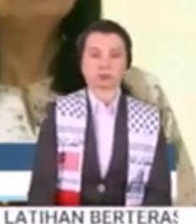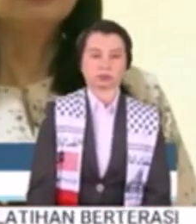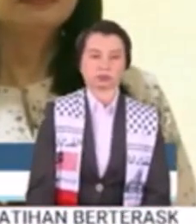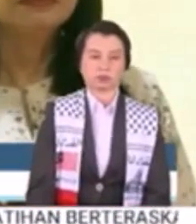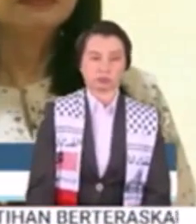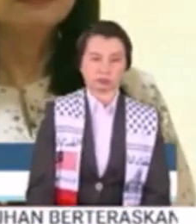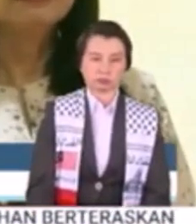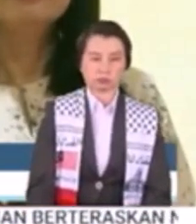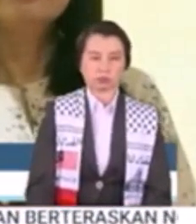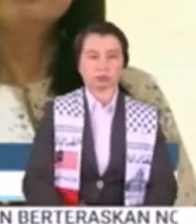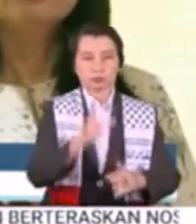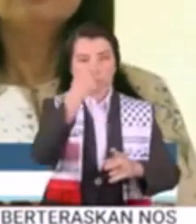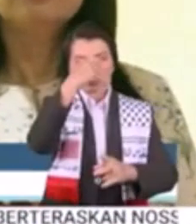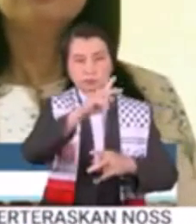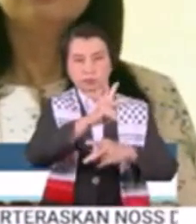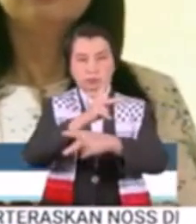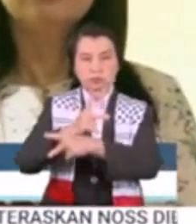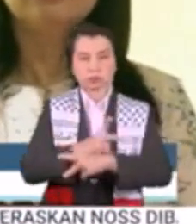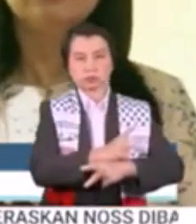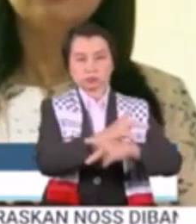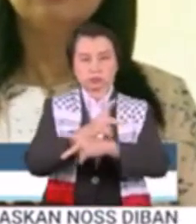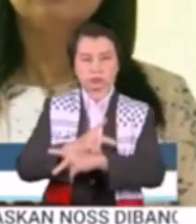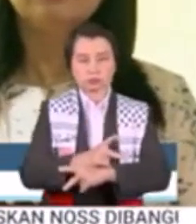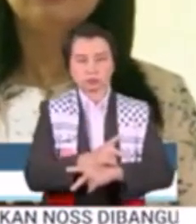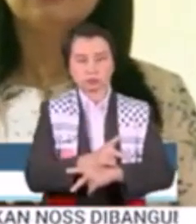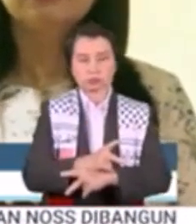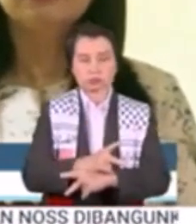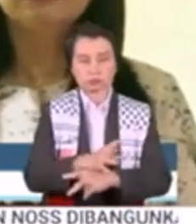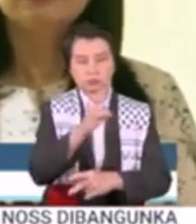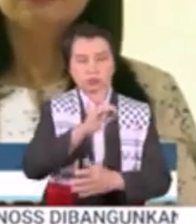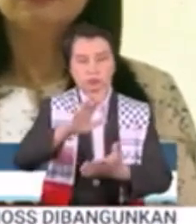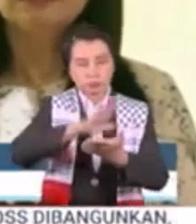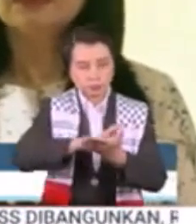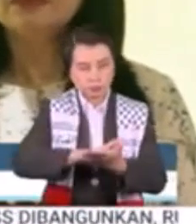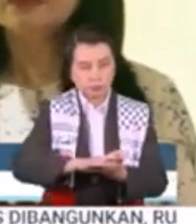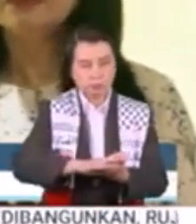Usaha-usaha memelihara atau memulihkan